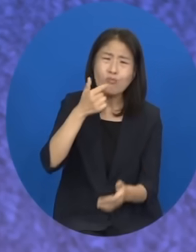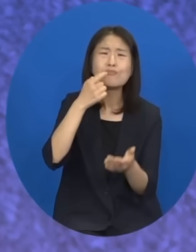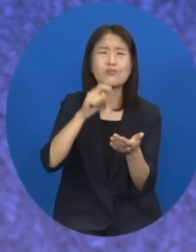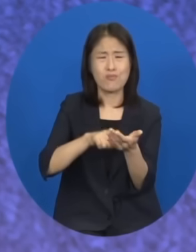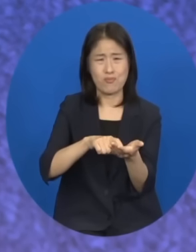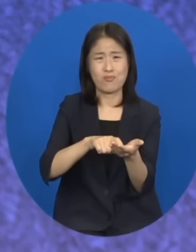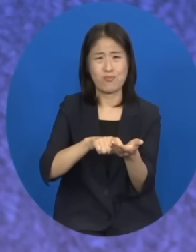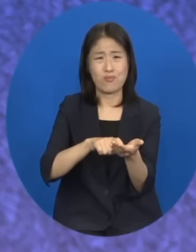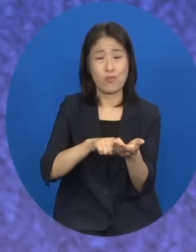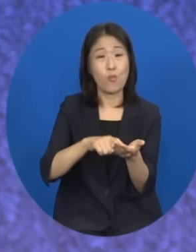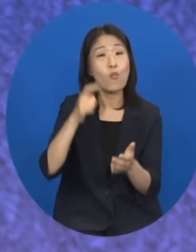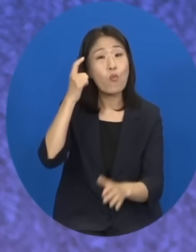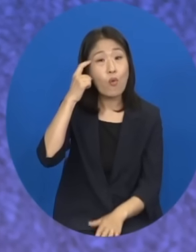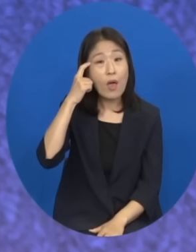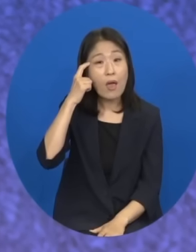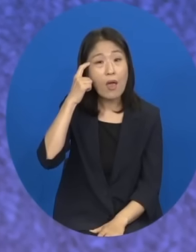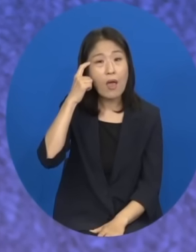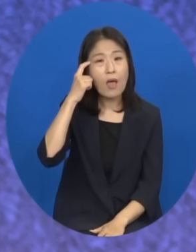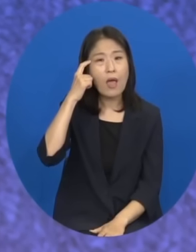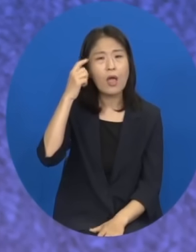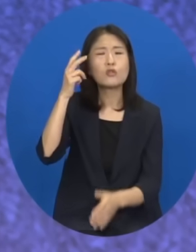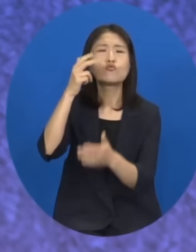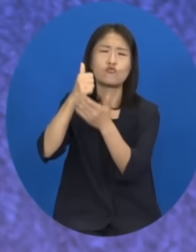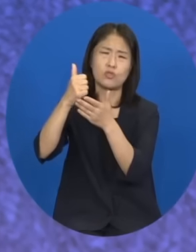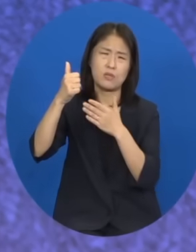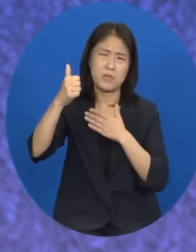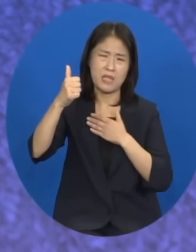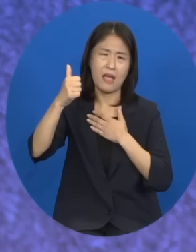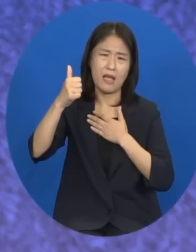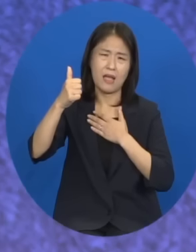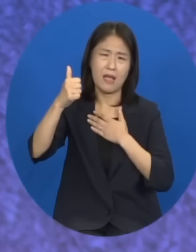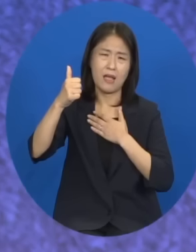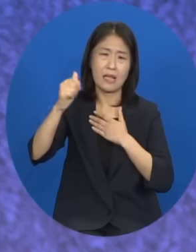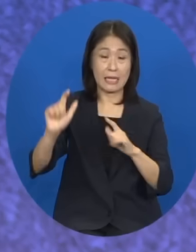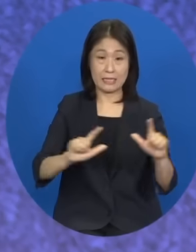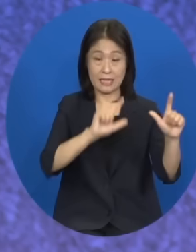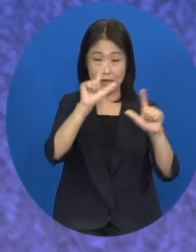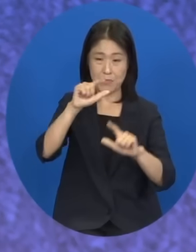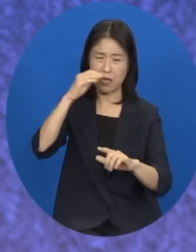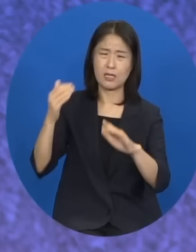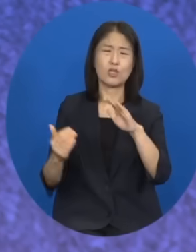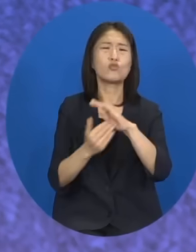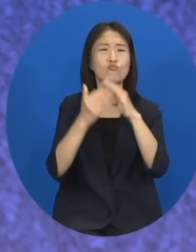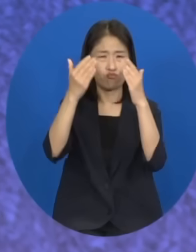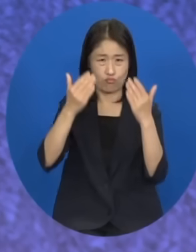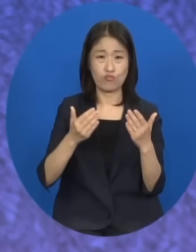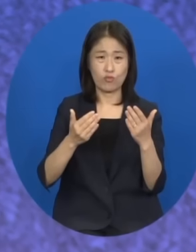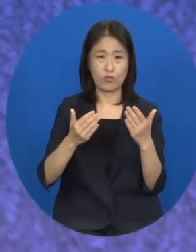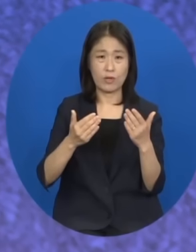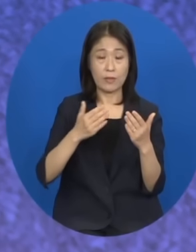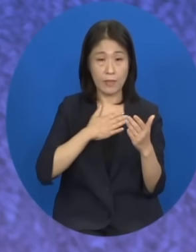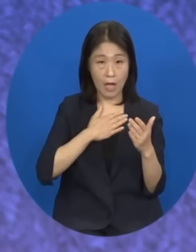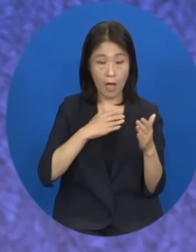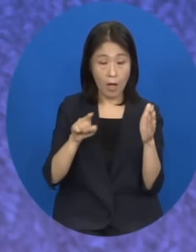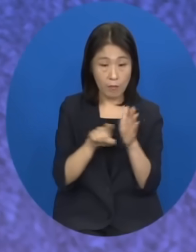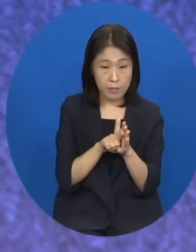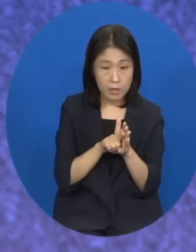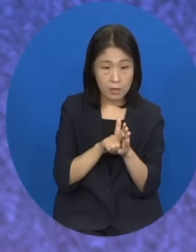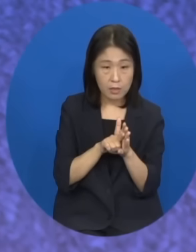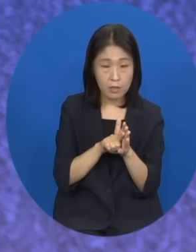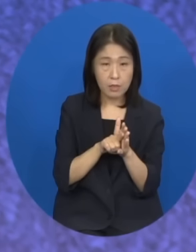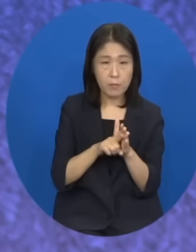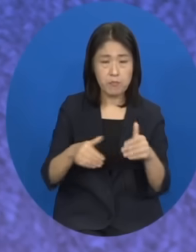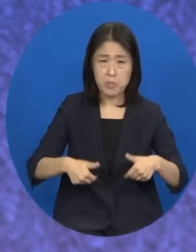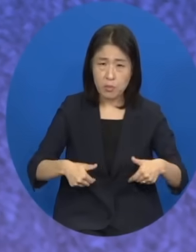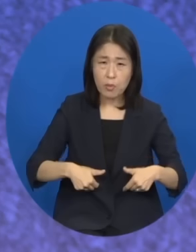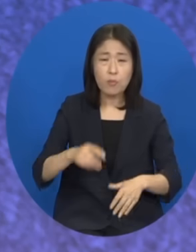왜냐하면 주님이 그렇게 해주시기 때문에 우리가 믿을 것은 예수님께서 정말